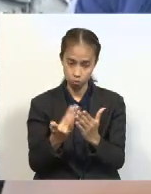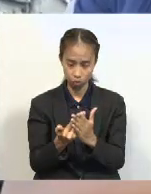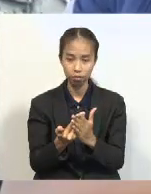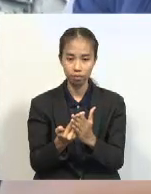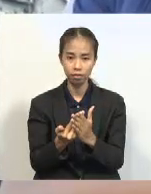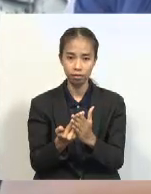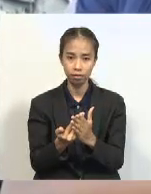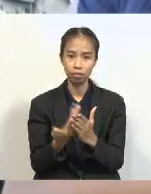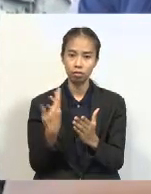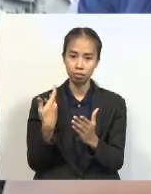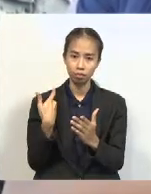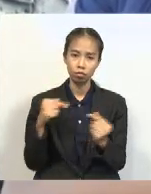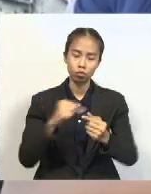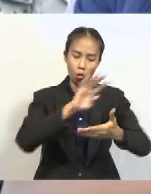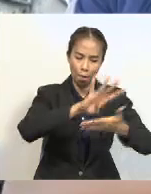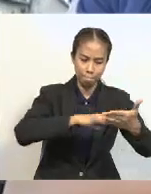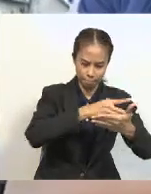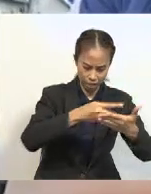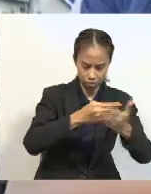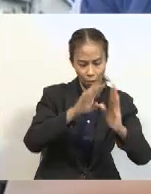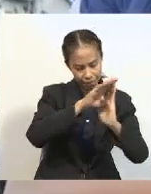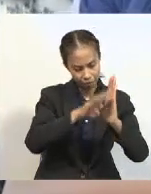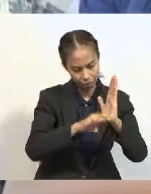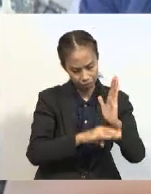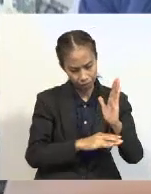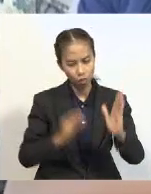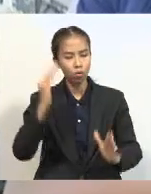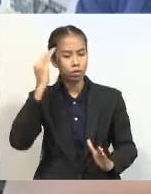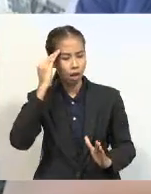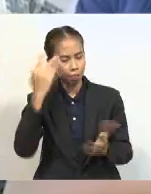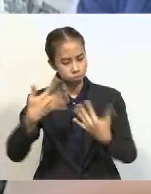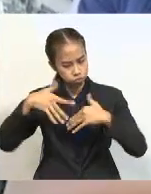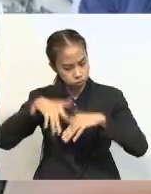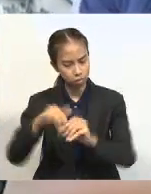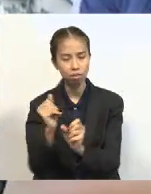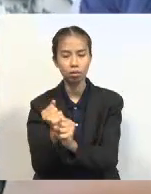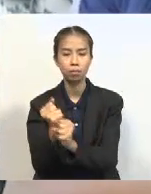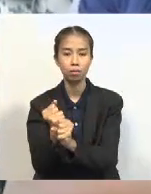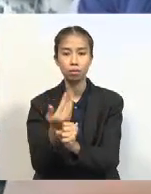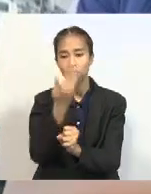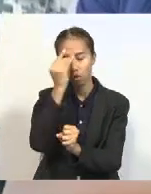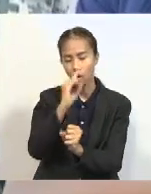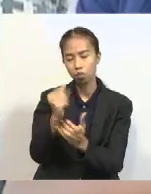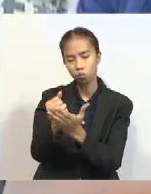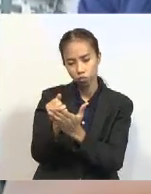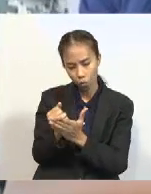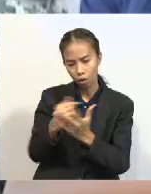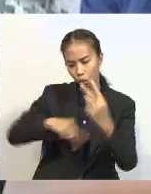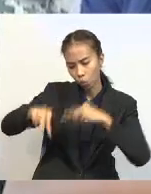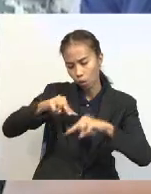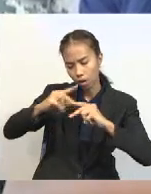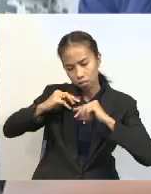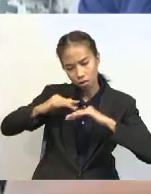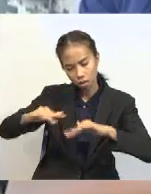างๆในระดับนโยบายจะต้องรับทราบแต่ละขั้นตอนในการบูรณาการเพื่อให้ในการรักษาผลประโยชน์ชาติทางทะเลเ